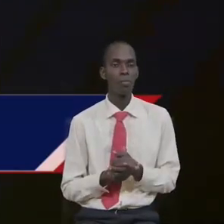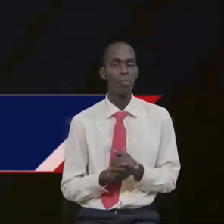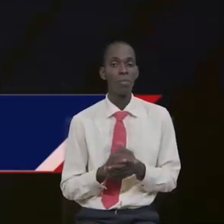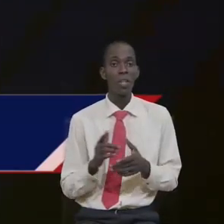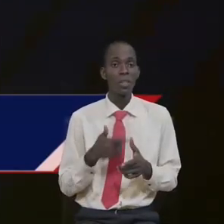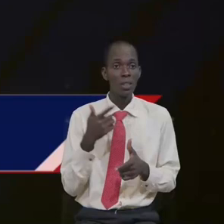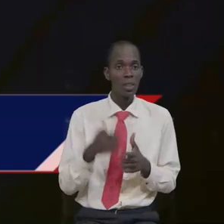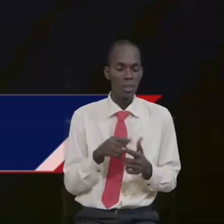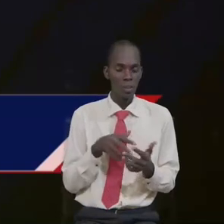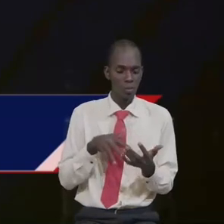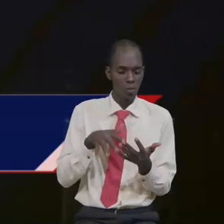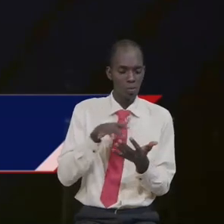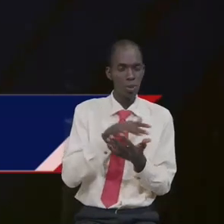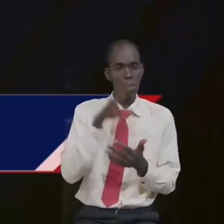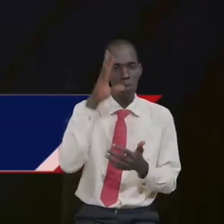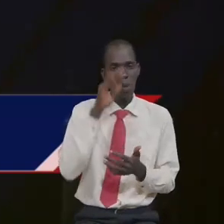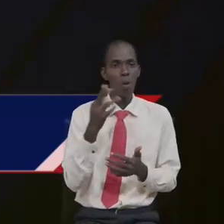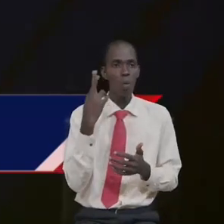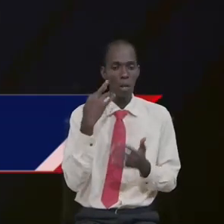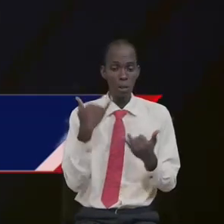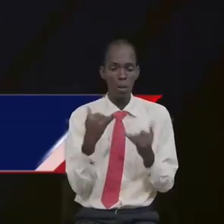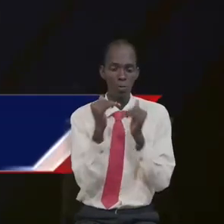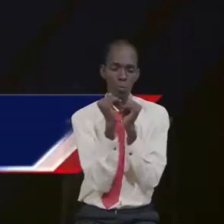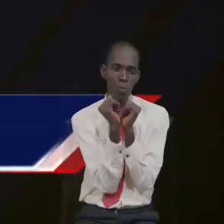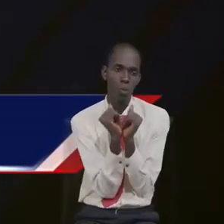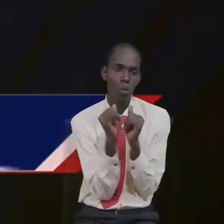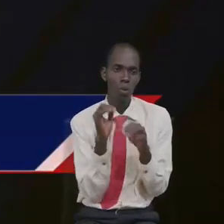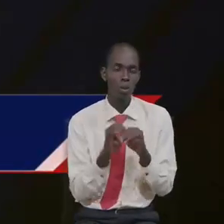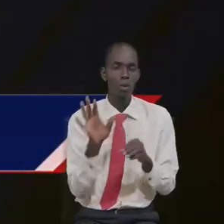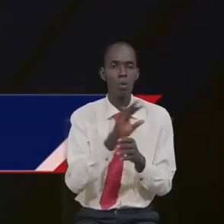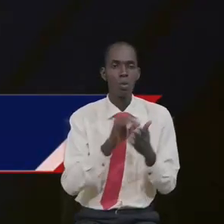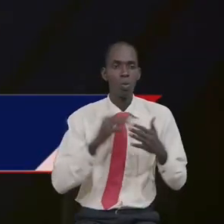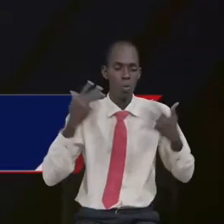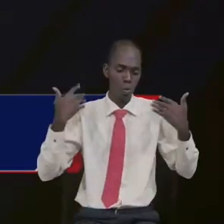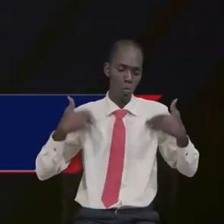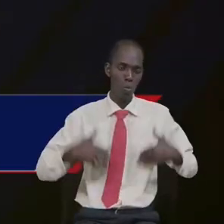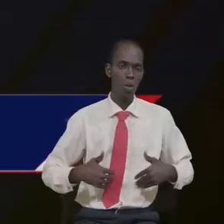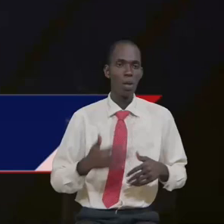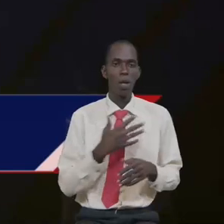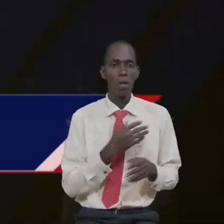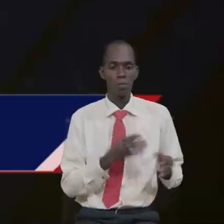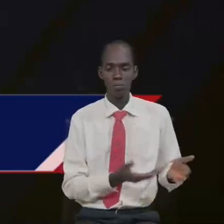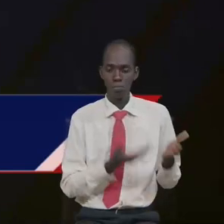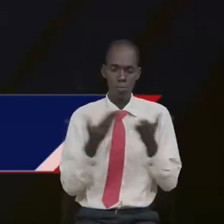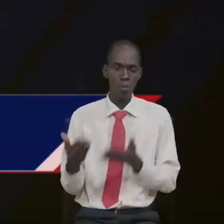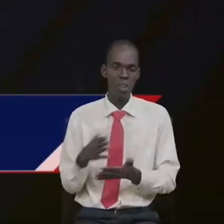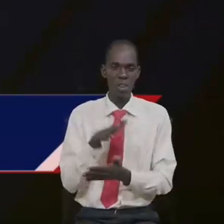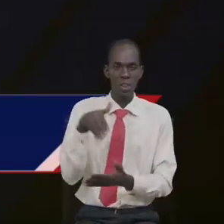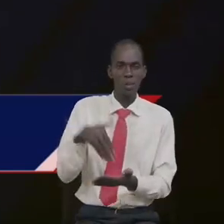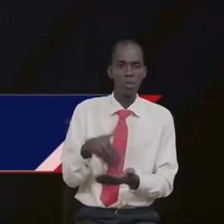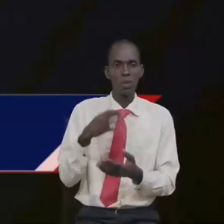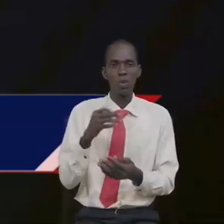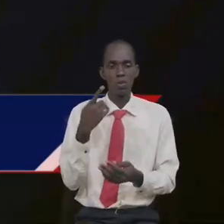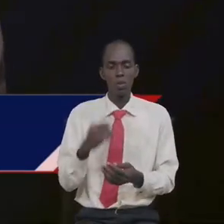Ces hommes furent liés avec leurs caleçons, leurs tuniques, leurs manteaux et leurs autres vêtements